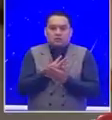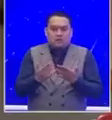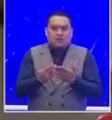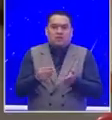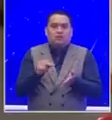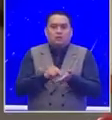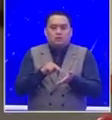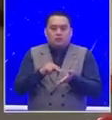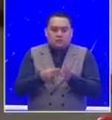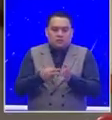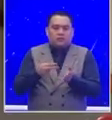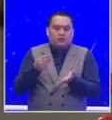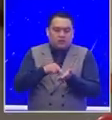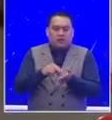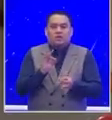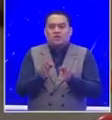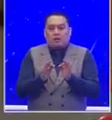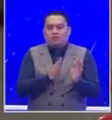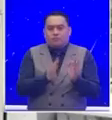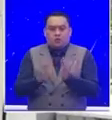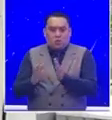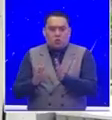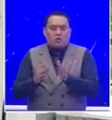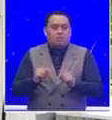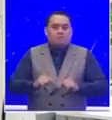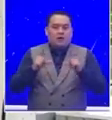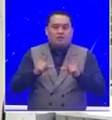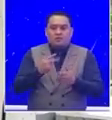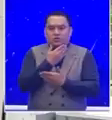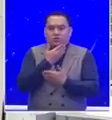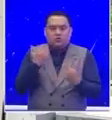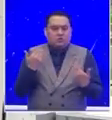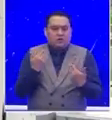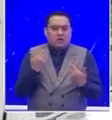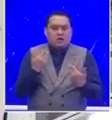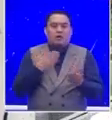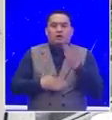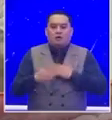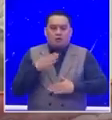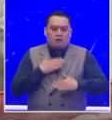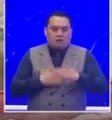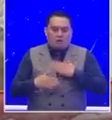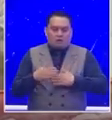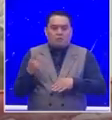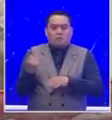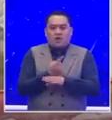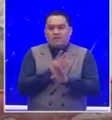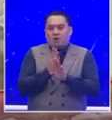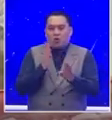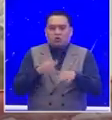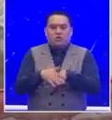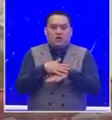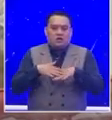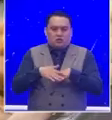приемлемые. Несмотря на режим ЧП в стране, прайс на товары первой необходимости сохранился. Рады этому, конечно, в первую очередь